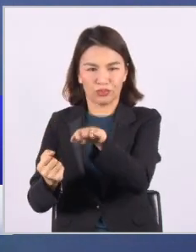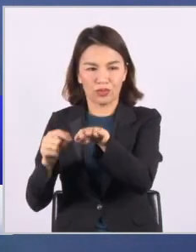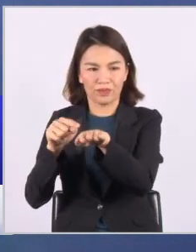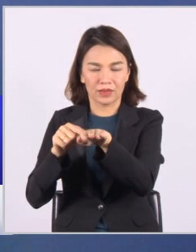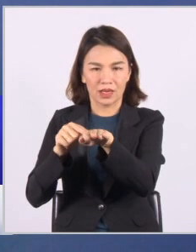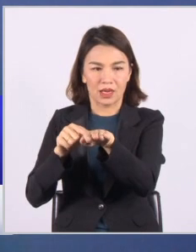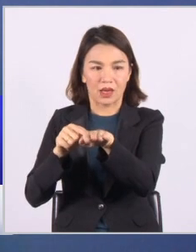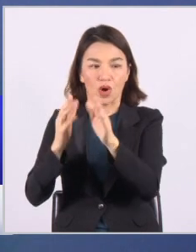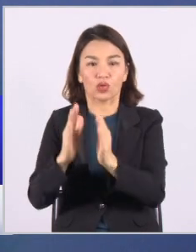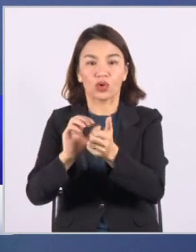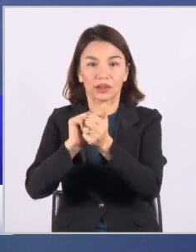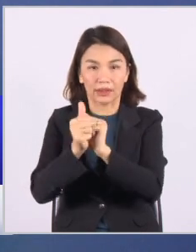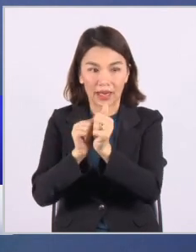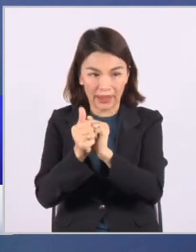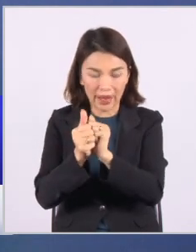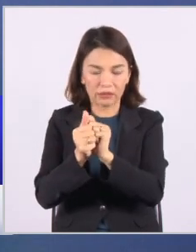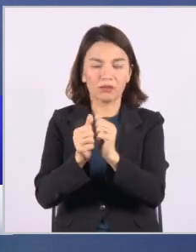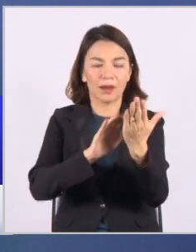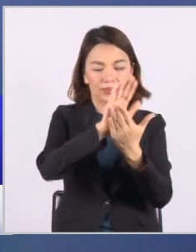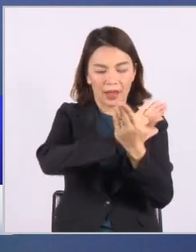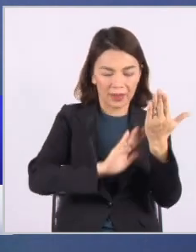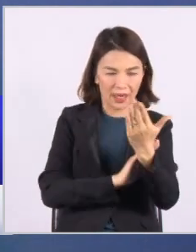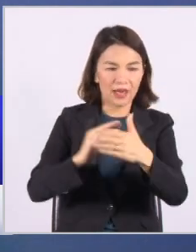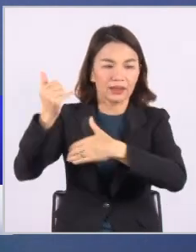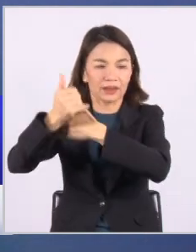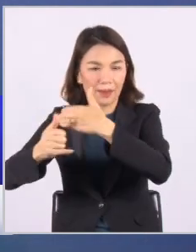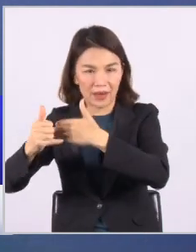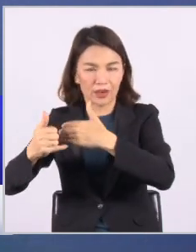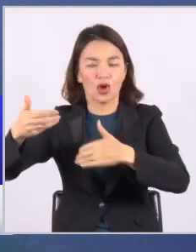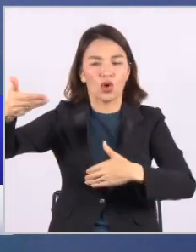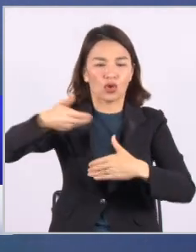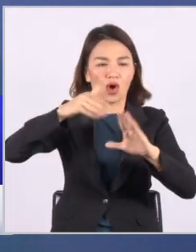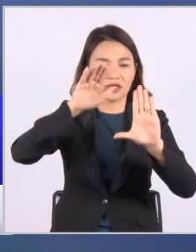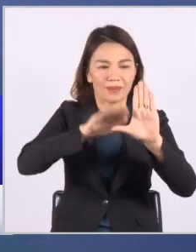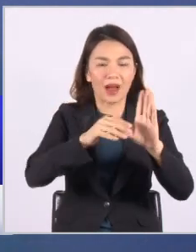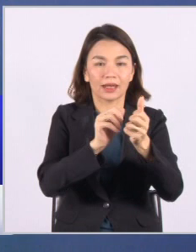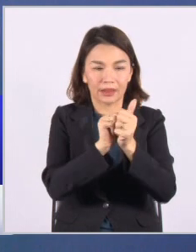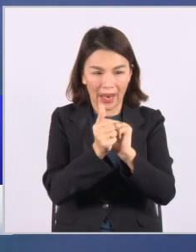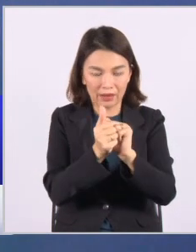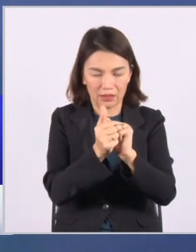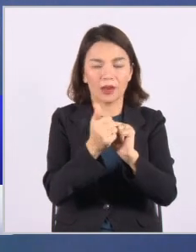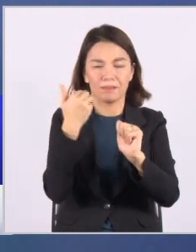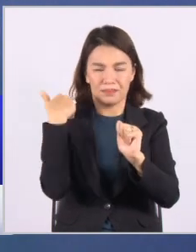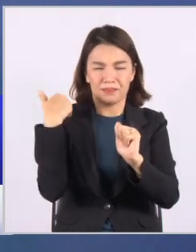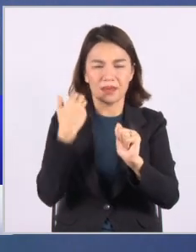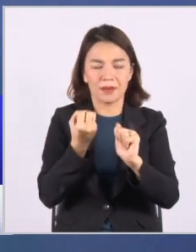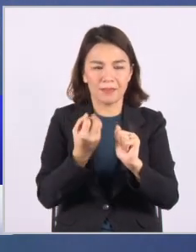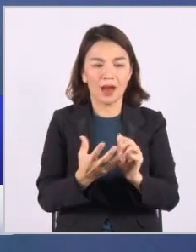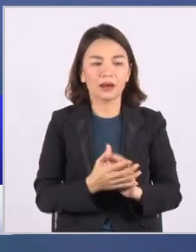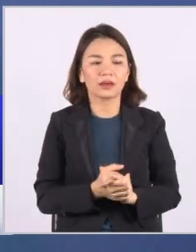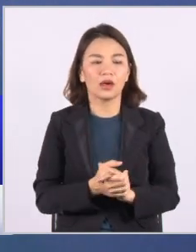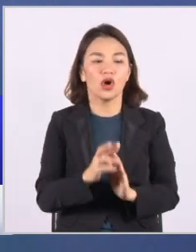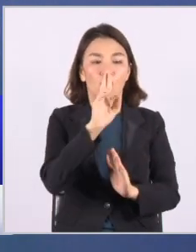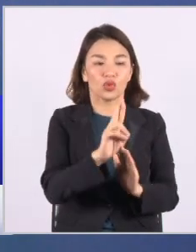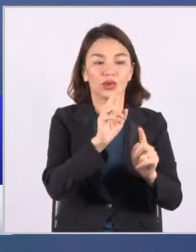แข่งทั้งทีมแข่งในประเทศและต่างประเทศที่จะเข้ามาร่วมทำงานแข่งขันกับเราเนี่ยเพิ่มมากขึ้นนะครับในรุ่นอื่นก็เ